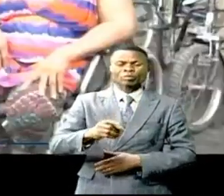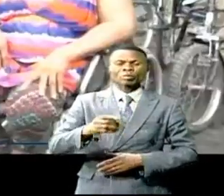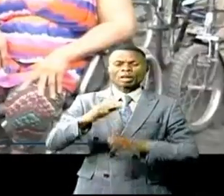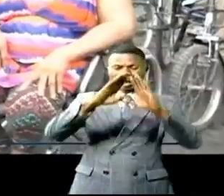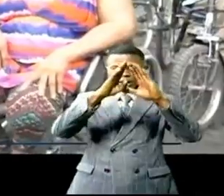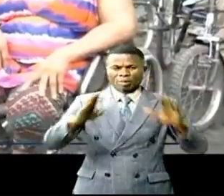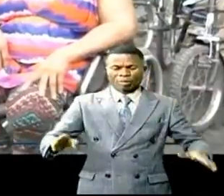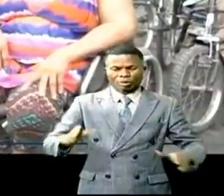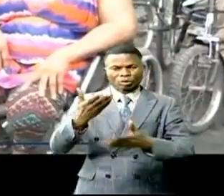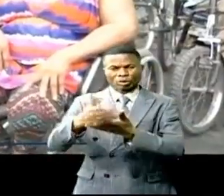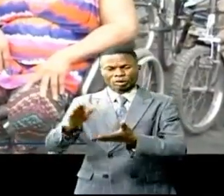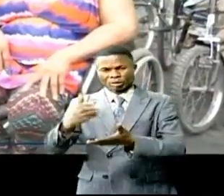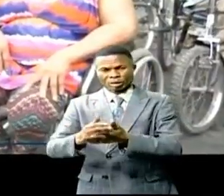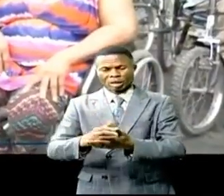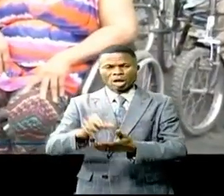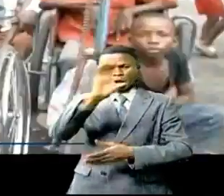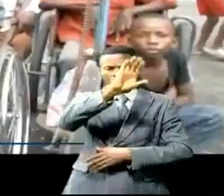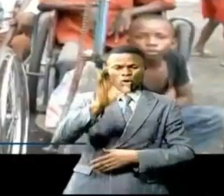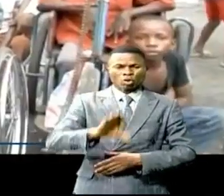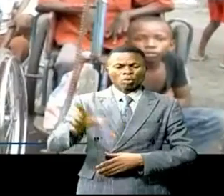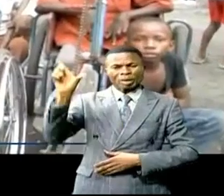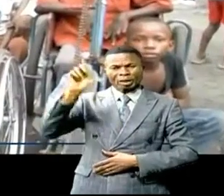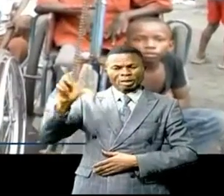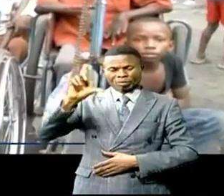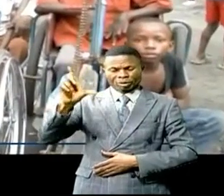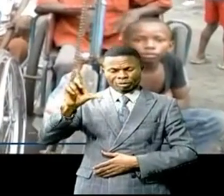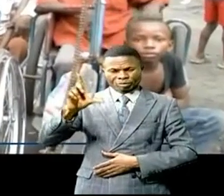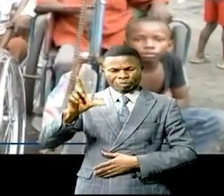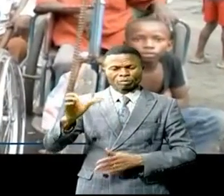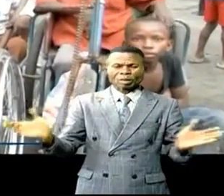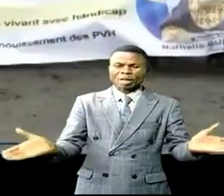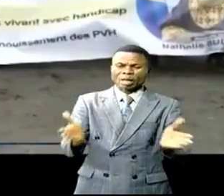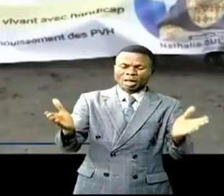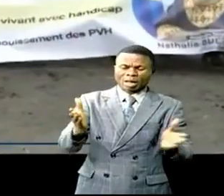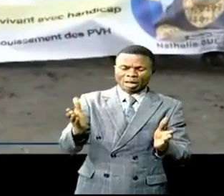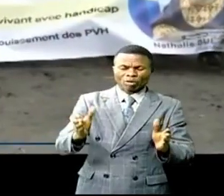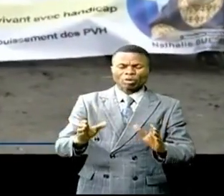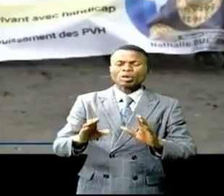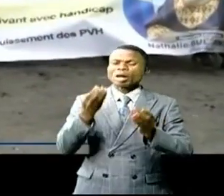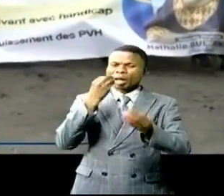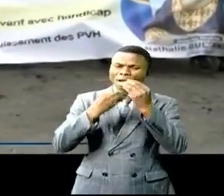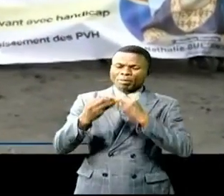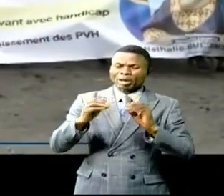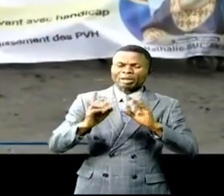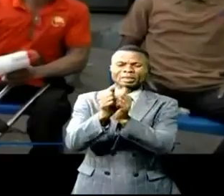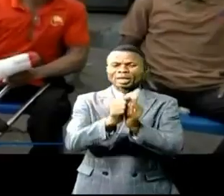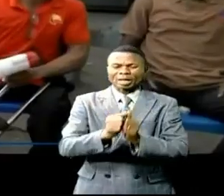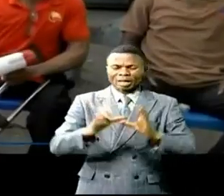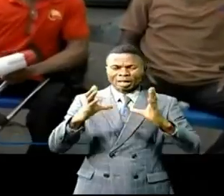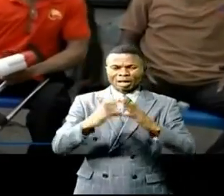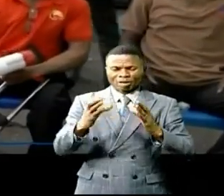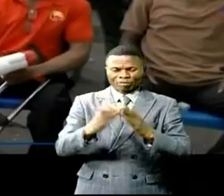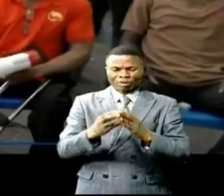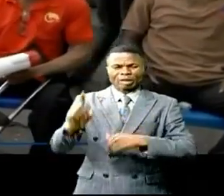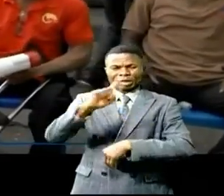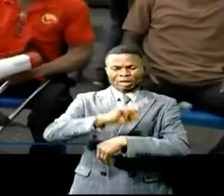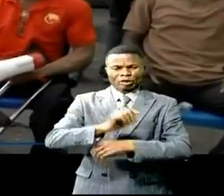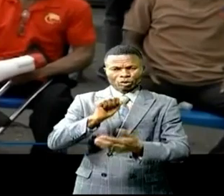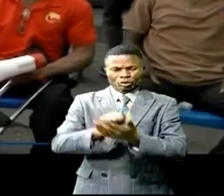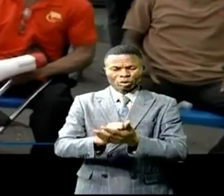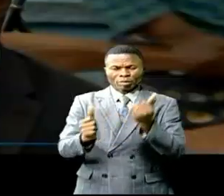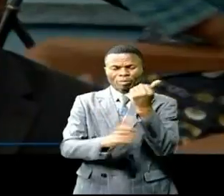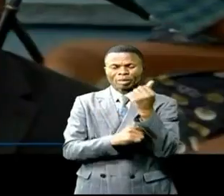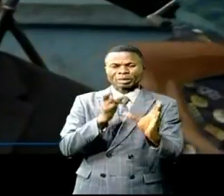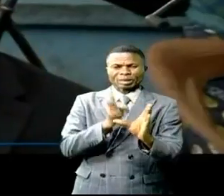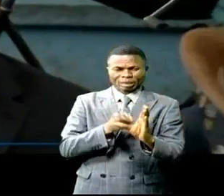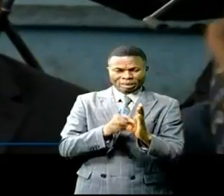de partage situé à Limété Founa. Objectif, réconforter et célébrer ensemble dans la convivialité cet événement avec les personnes